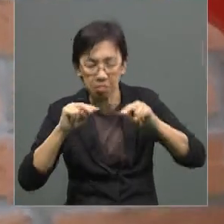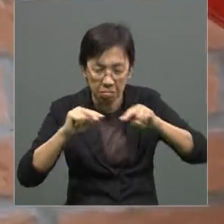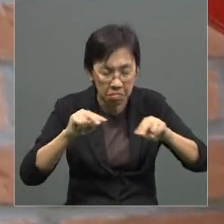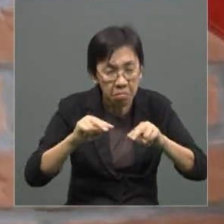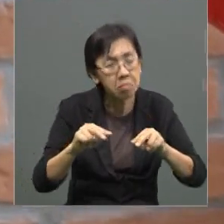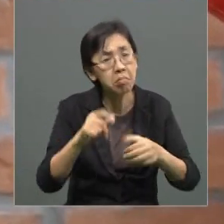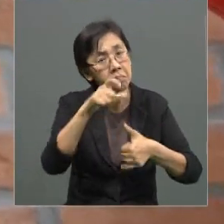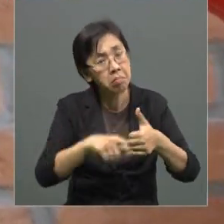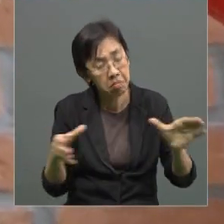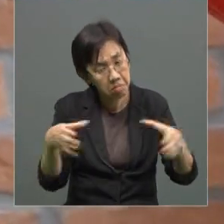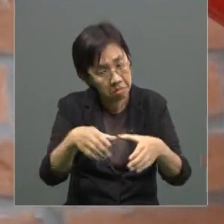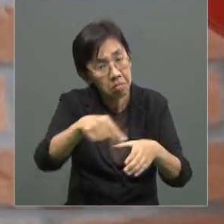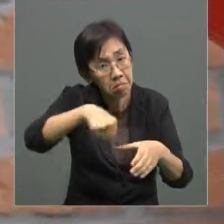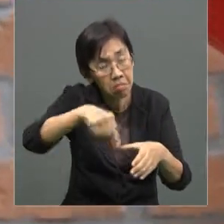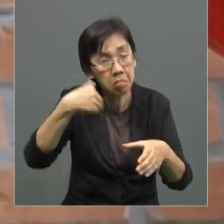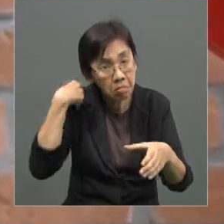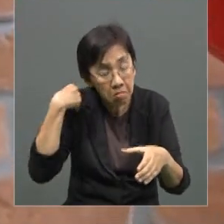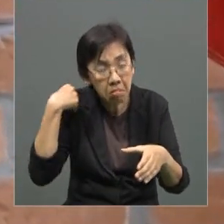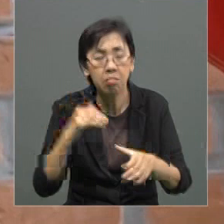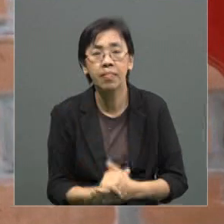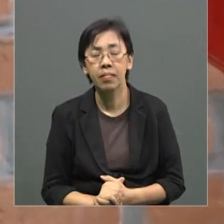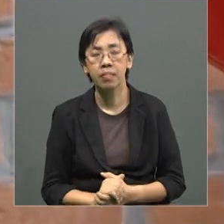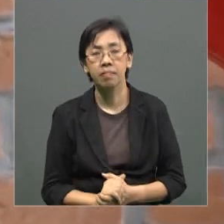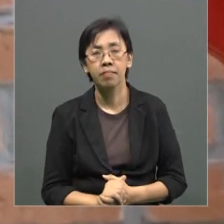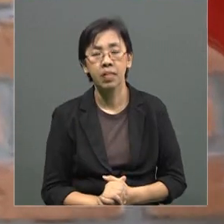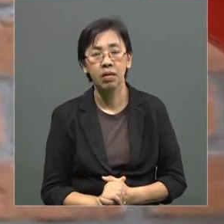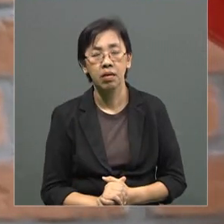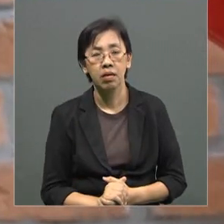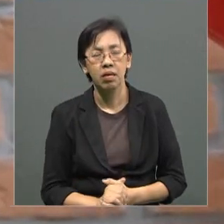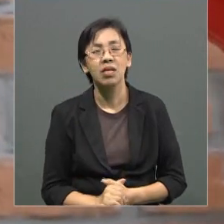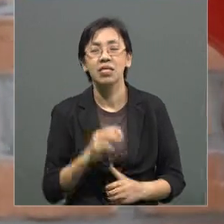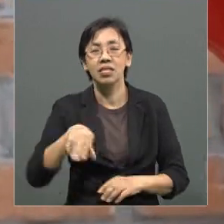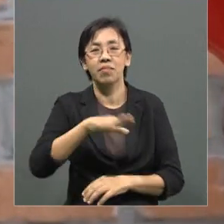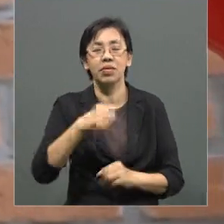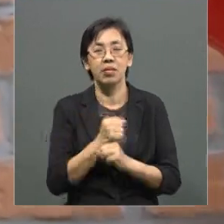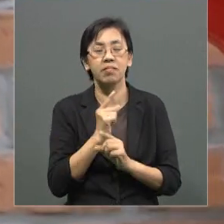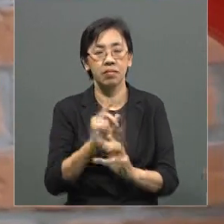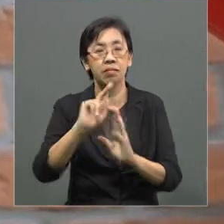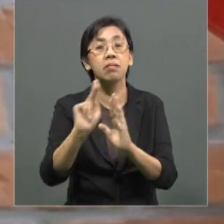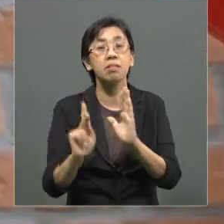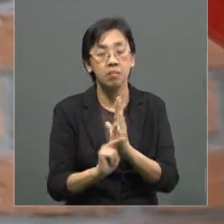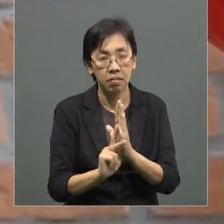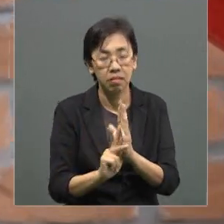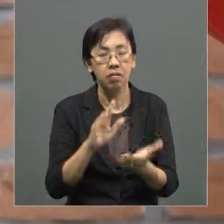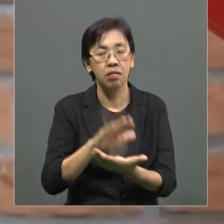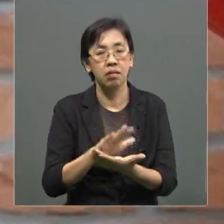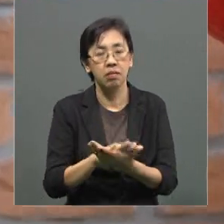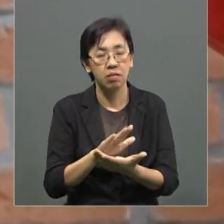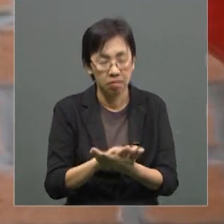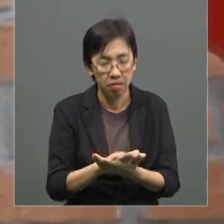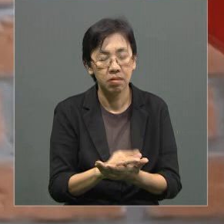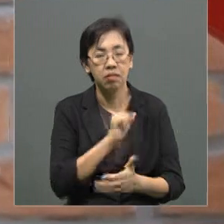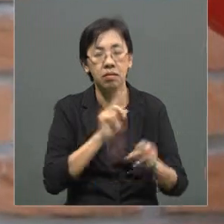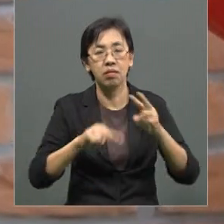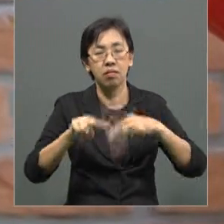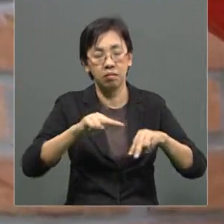รวมกันเป็นกลุ่มเป็นแก๊งอีกไหมและในส่วนของการดำเนินคดียืนยันว่าทุกอย่างจะเป็นไปตามกฎหมายซึ่งโรงเรียนก็มีมาตรการในการดู